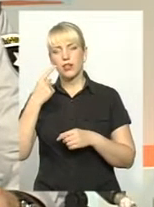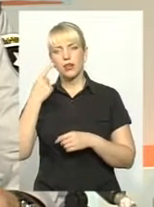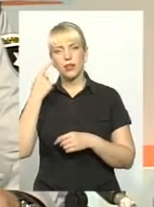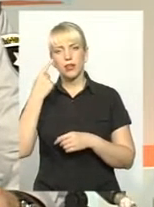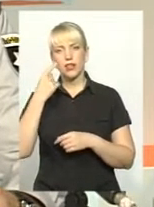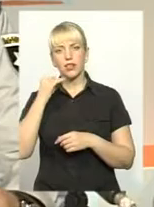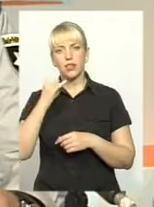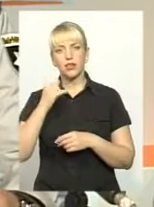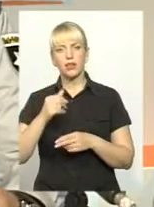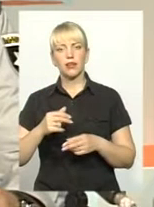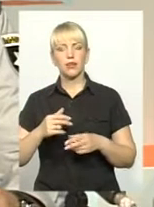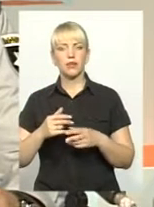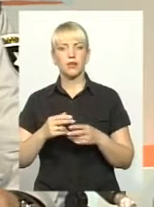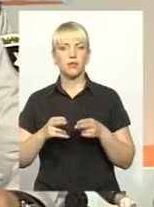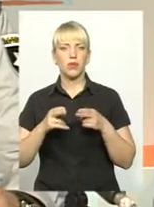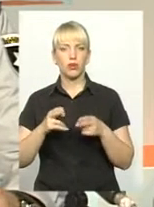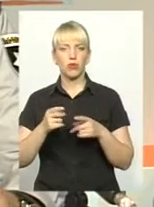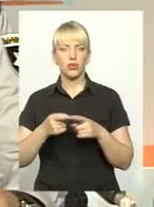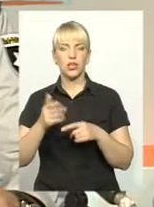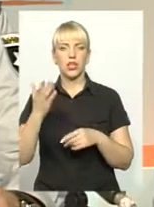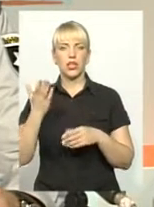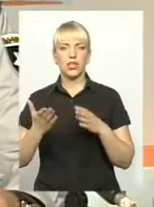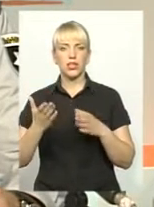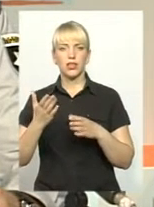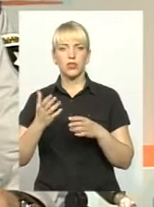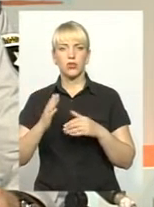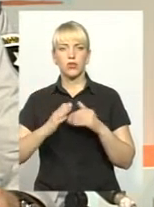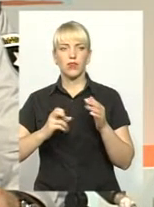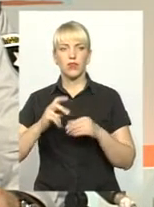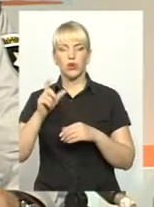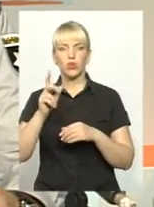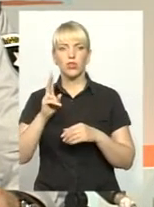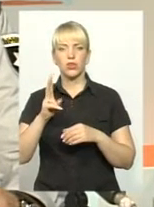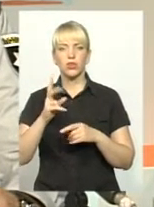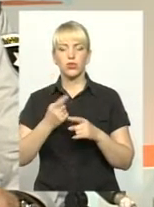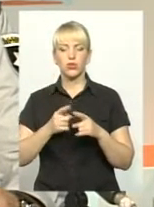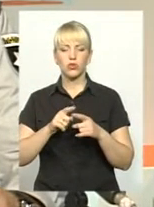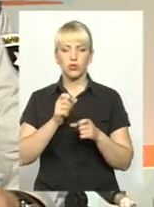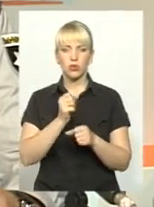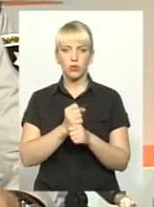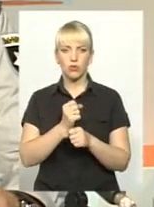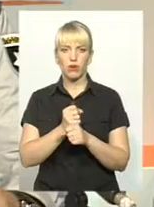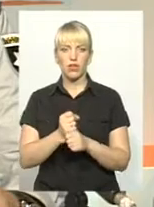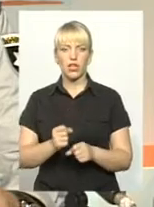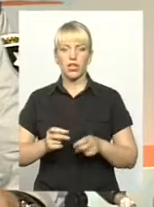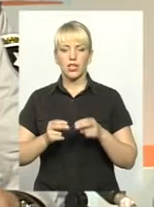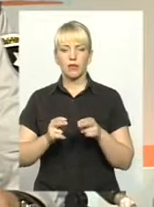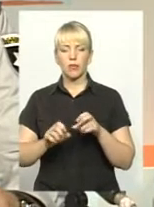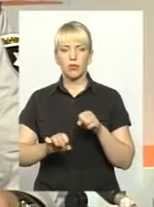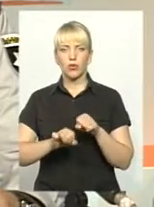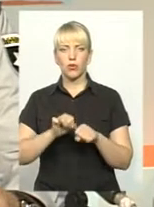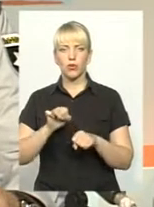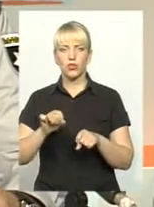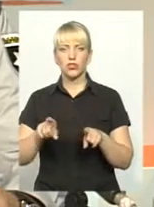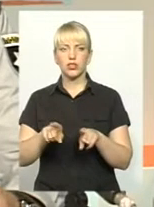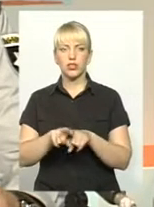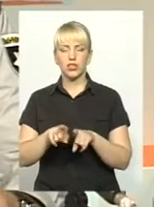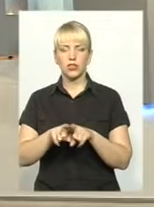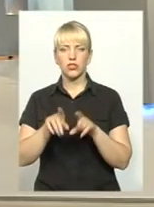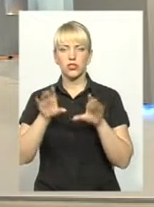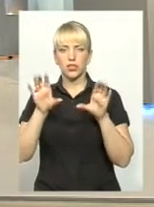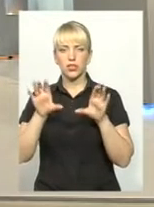Відповідна кваліфікація, вжиття заходів щодо встановлення особи, яка вчинила те чи інше кримінальне правопорушення. Також